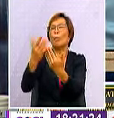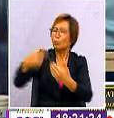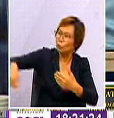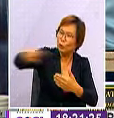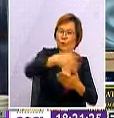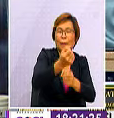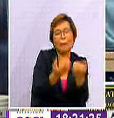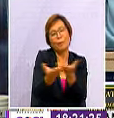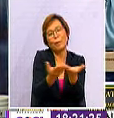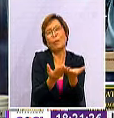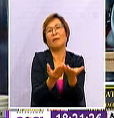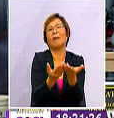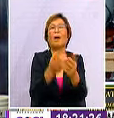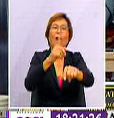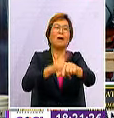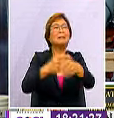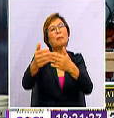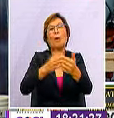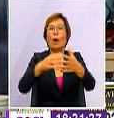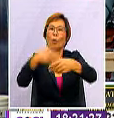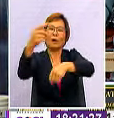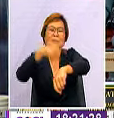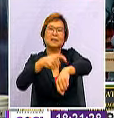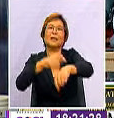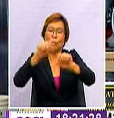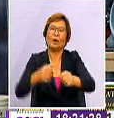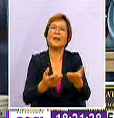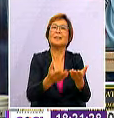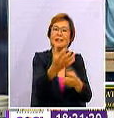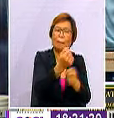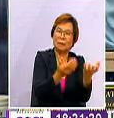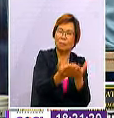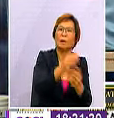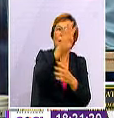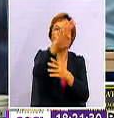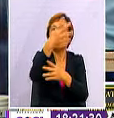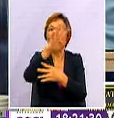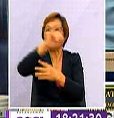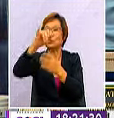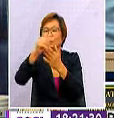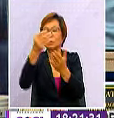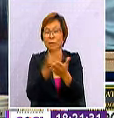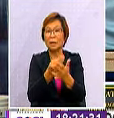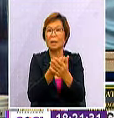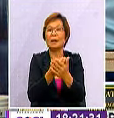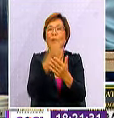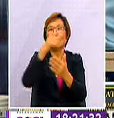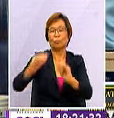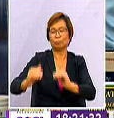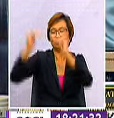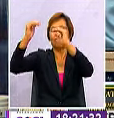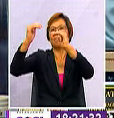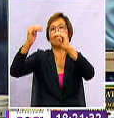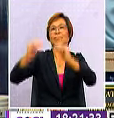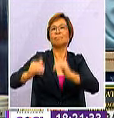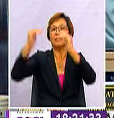mendapatkan perkhidmatan walaupun di luar waktu bekerja. Kerajaan juga memperuntukkan RM14 juta untuk menaik taraf